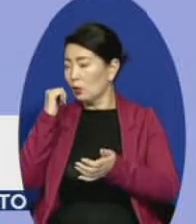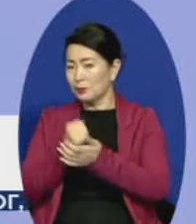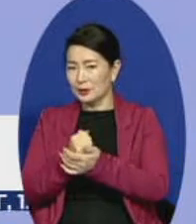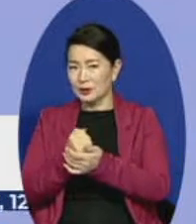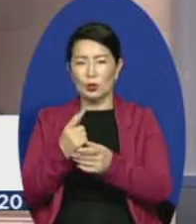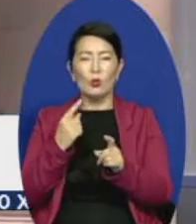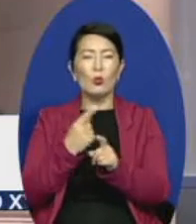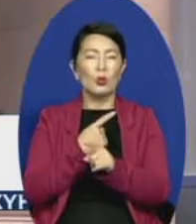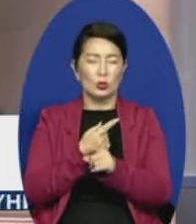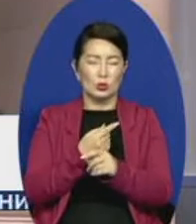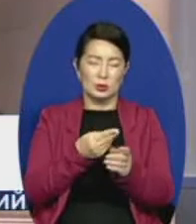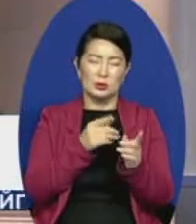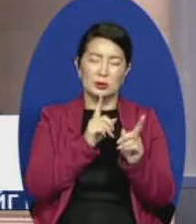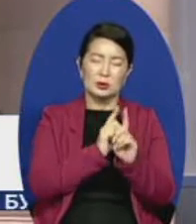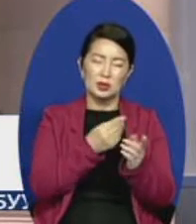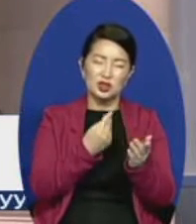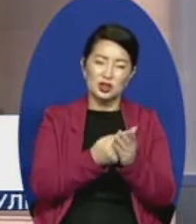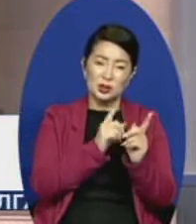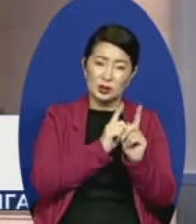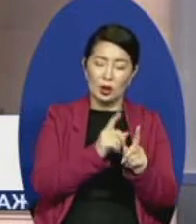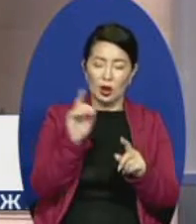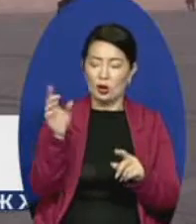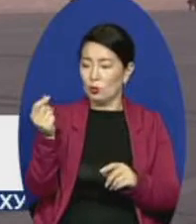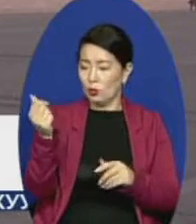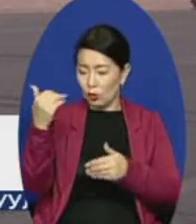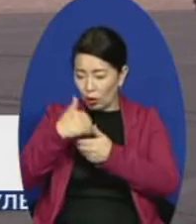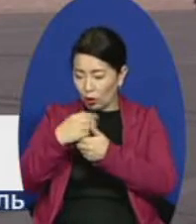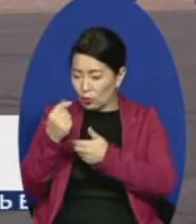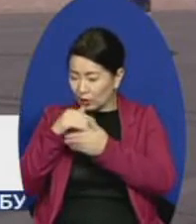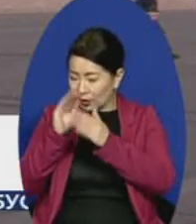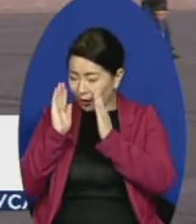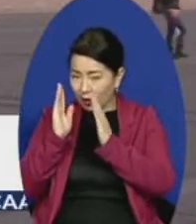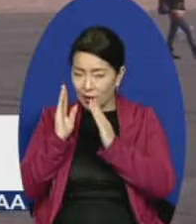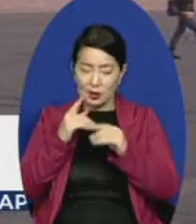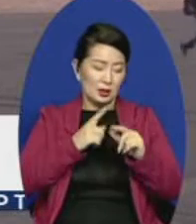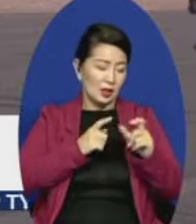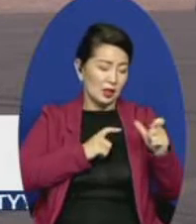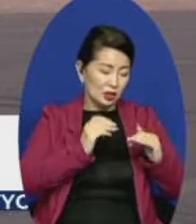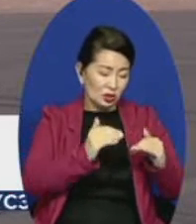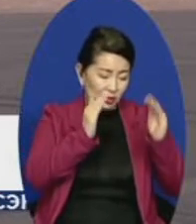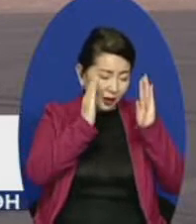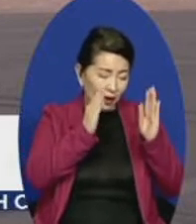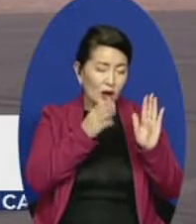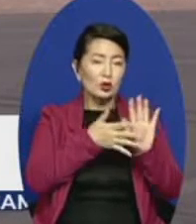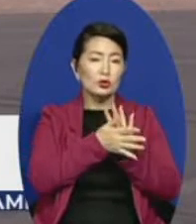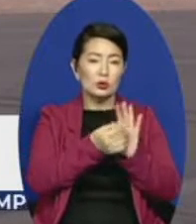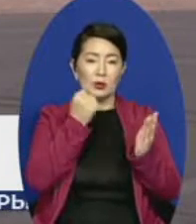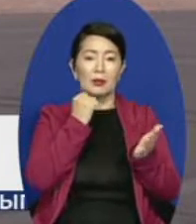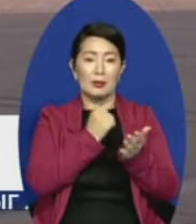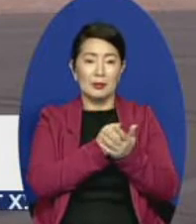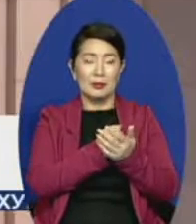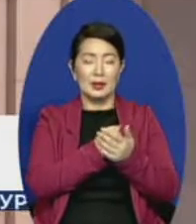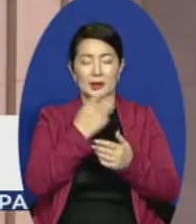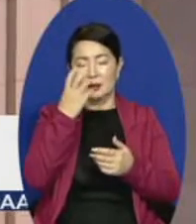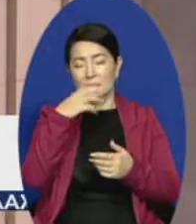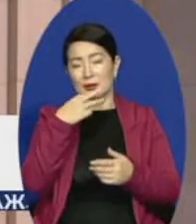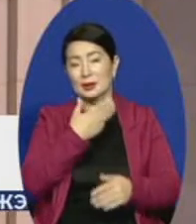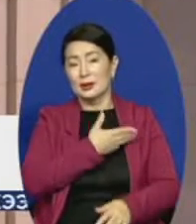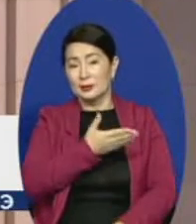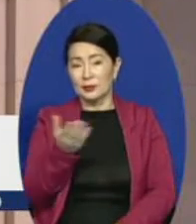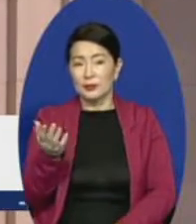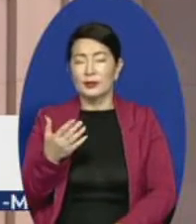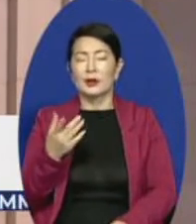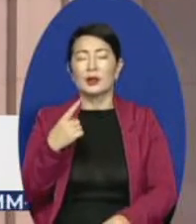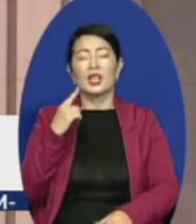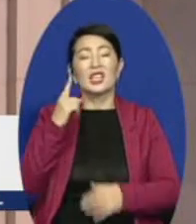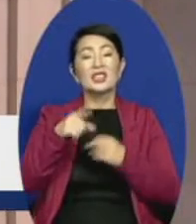баталдаг буруу жишээ авч ирсэн бол цаашаа эсрэгээрээ орлого анхаарсан эдийн засгийн өсөлтийг хангах чиглэлсэн төсөв батлна гэж засгийн газраас мэдгдсэн.